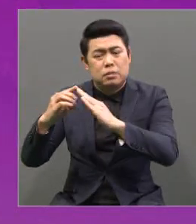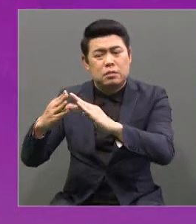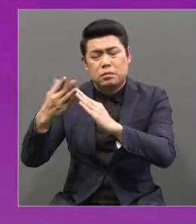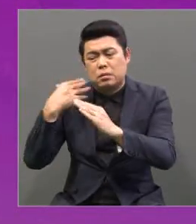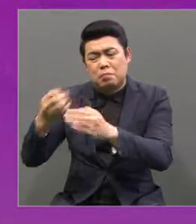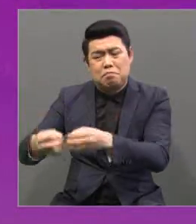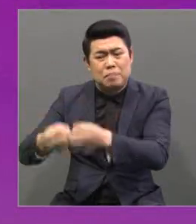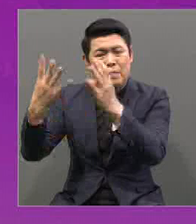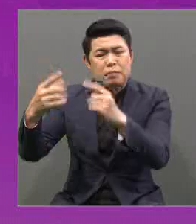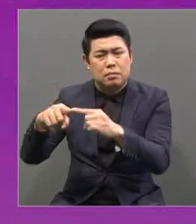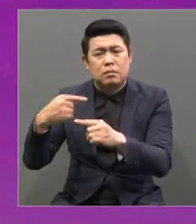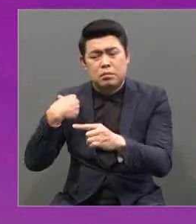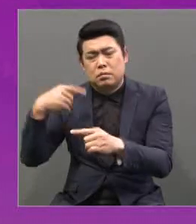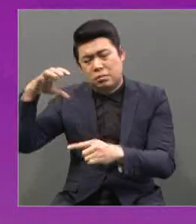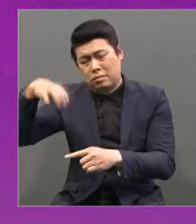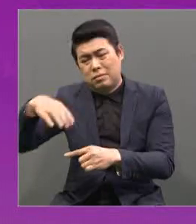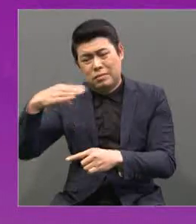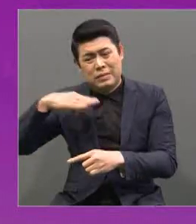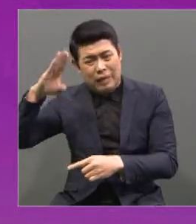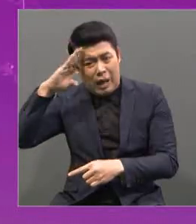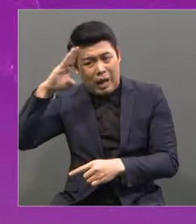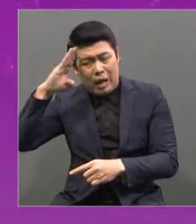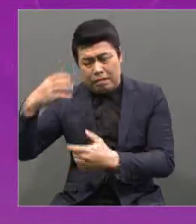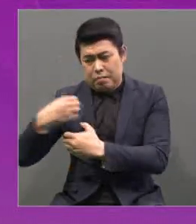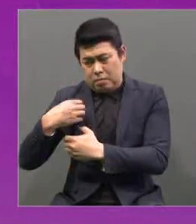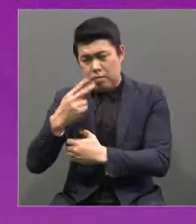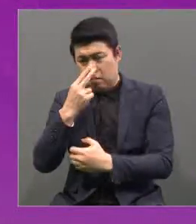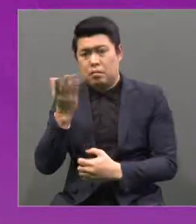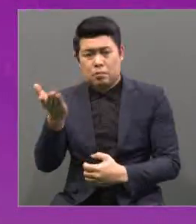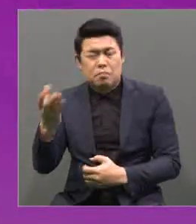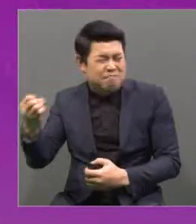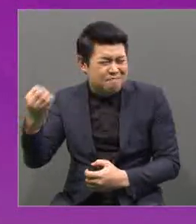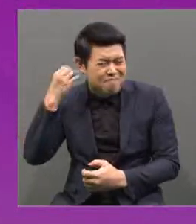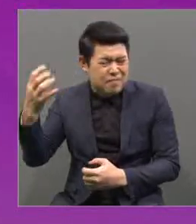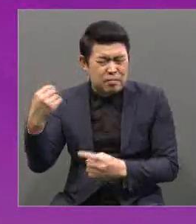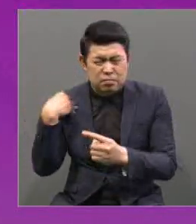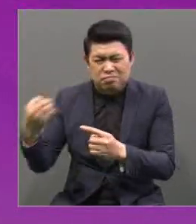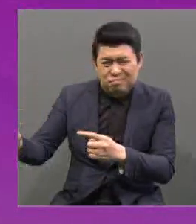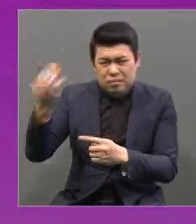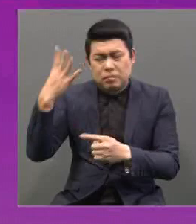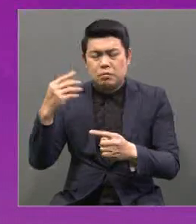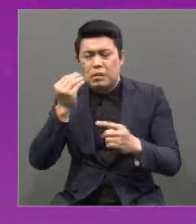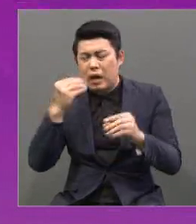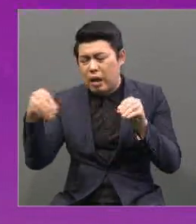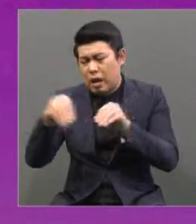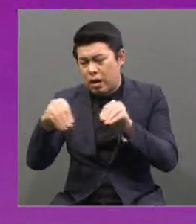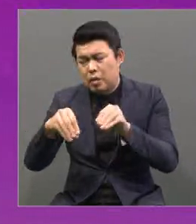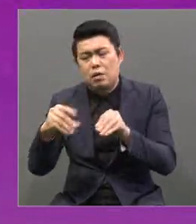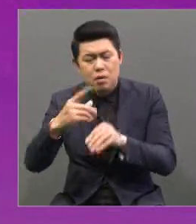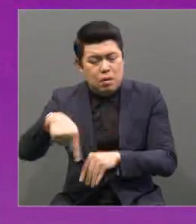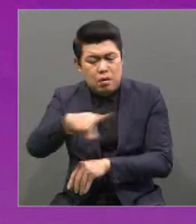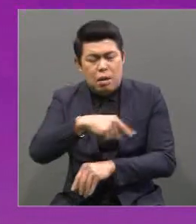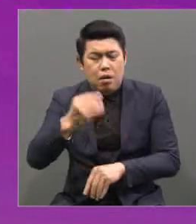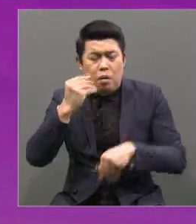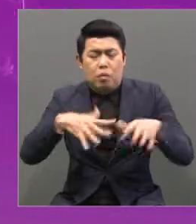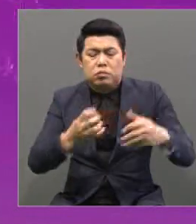ดศูนย์อุตสาหการสรรพวุฒิกรมสรรพวุฒิทหารบกนะคะแน่นอนว่าเสียงมันดังออกมาแล้วอยู่ในพื้นที่นั้นชาวบ้านต